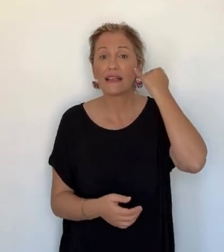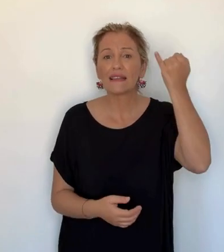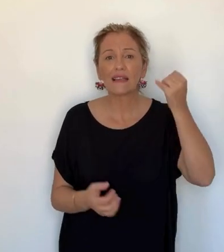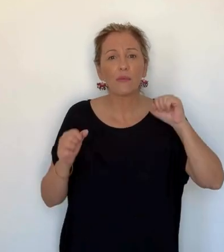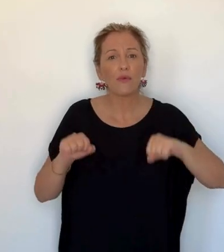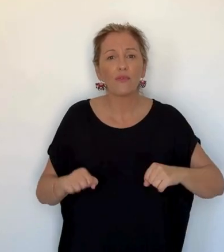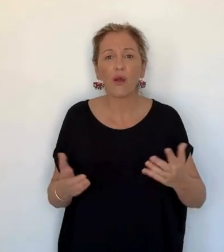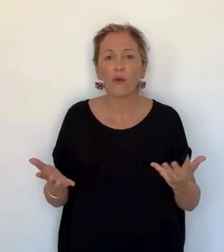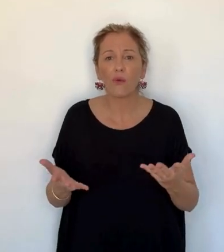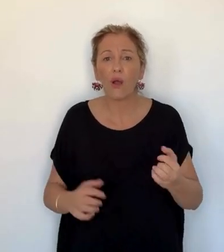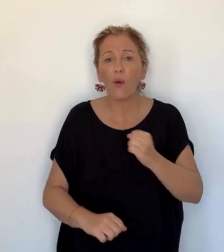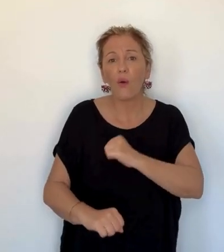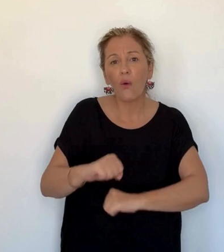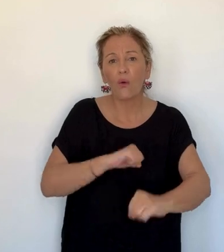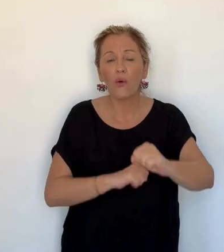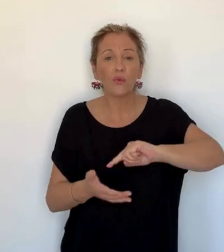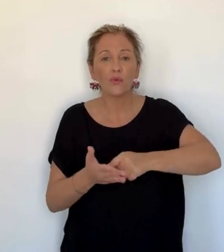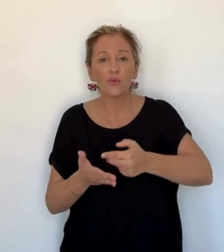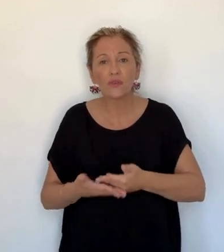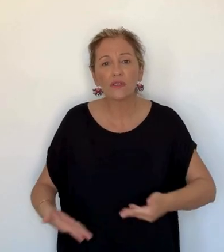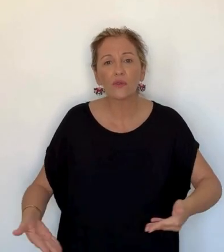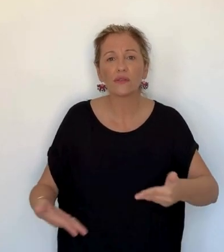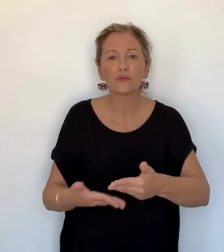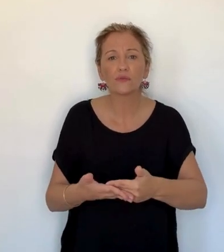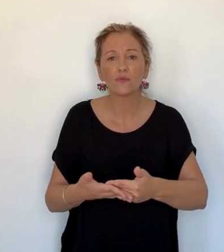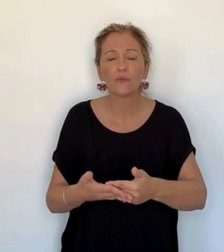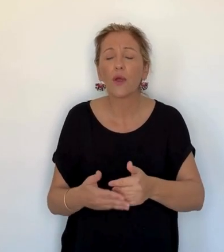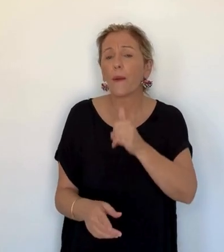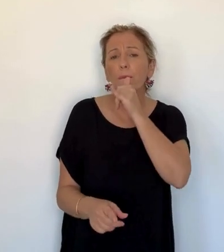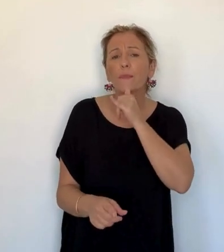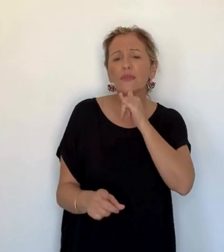entre l'Académie de Corse et les parquets d'Ajaccio et de Bastia.